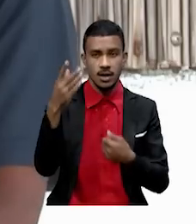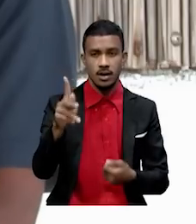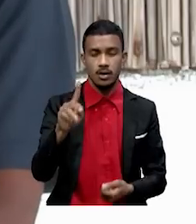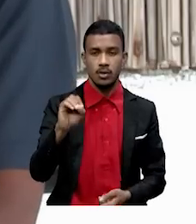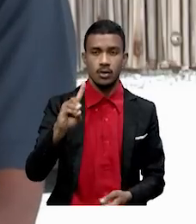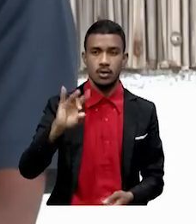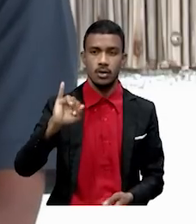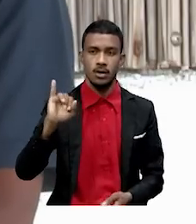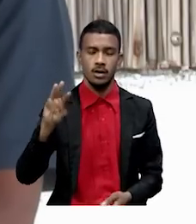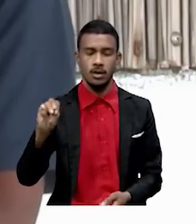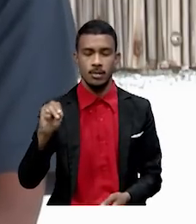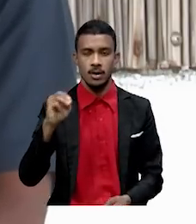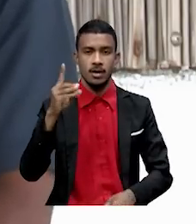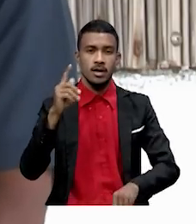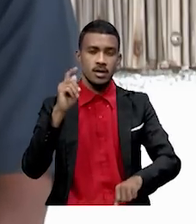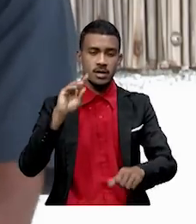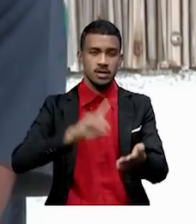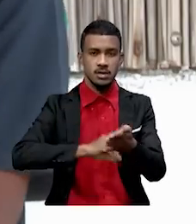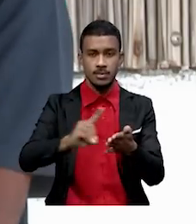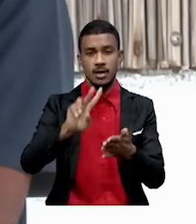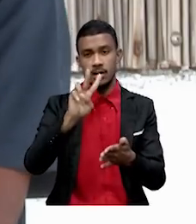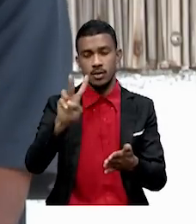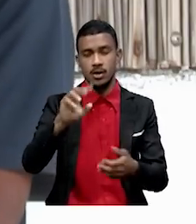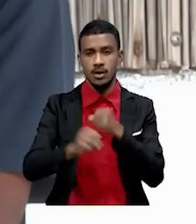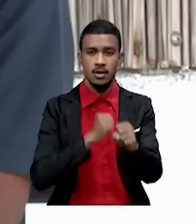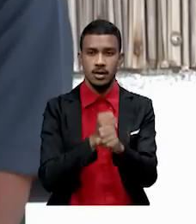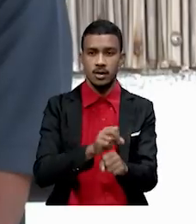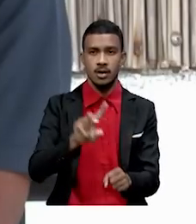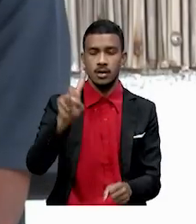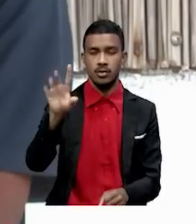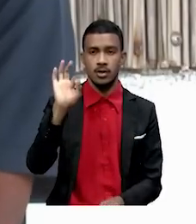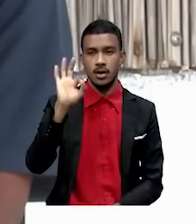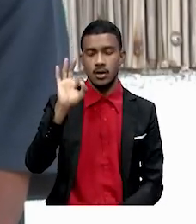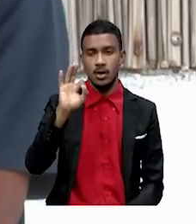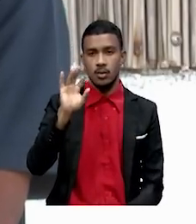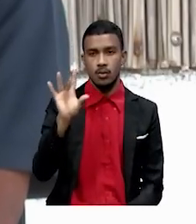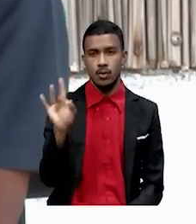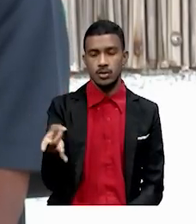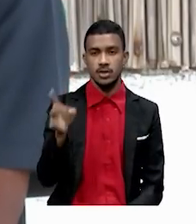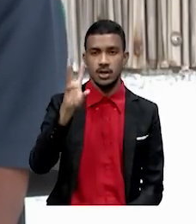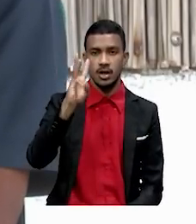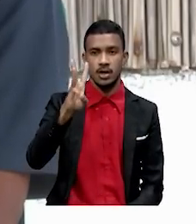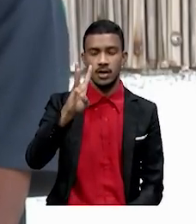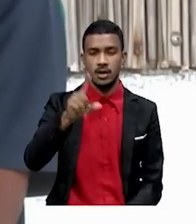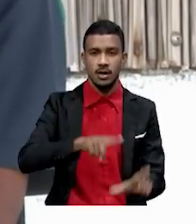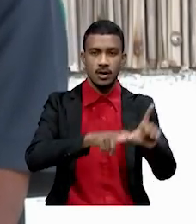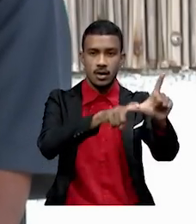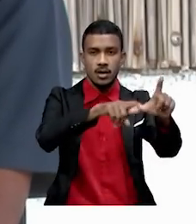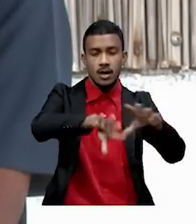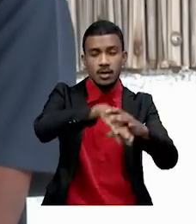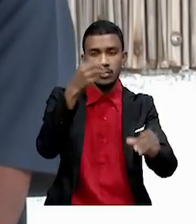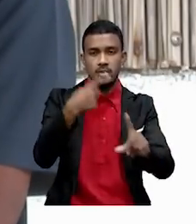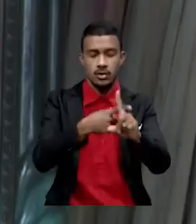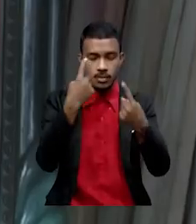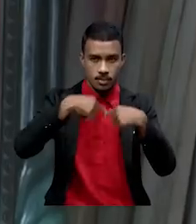semana rua no retina reunida atusia o alunulo recenen ni halai saifali bailaran o